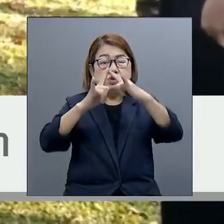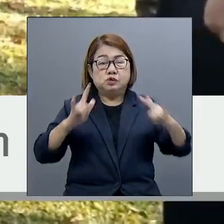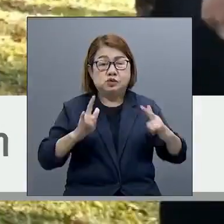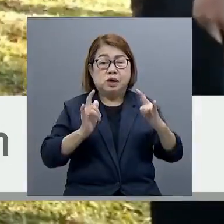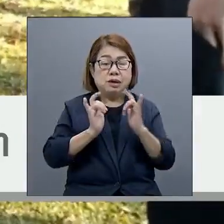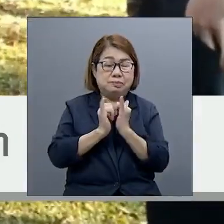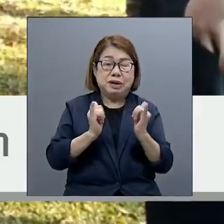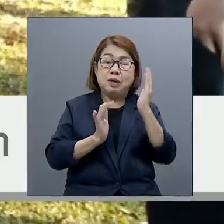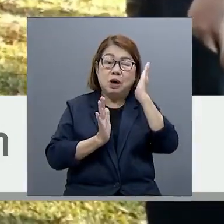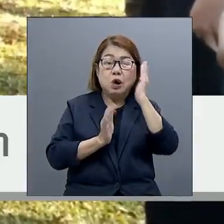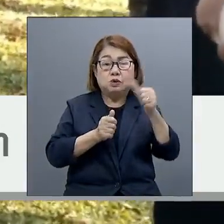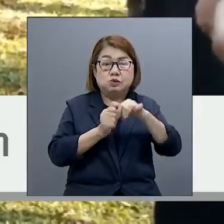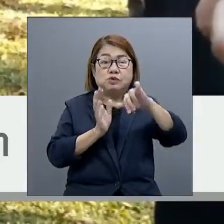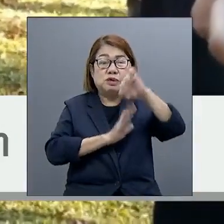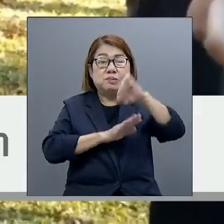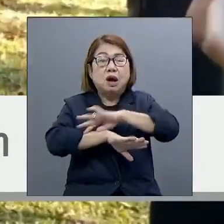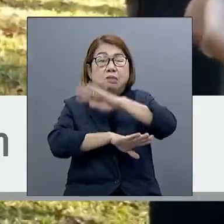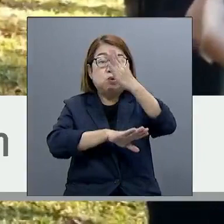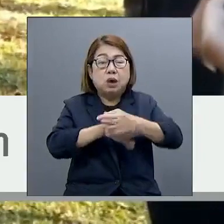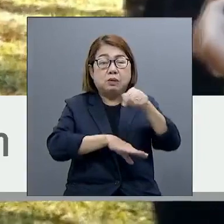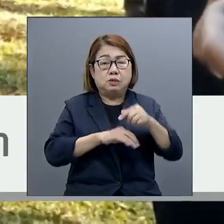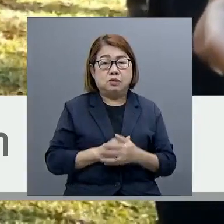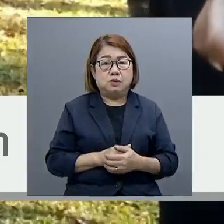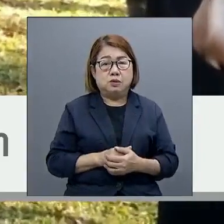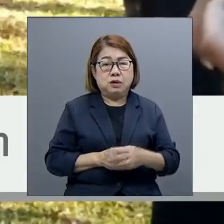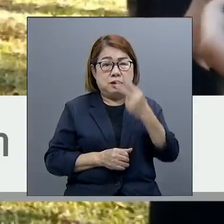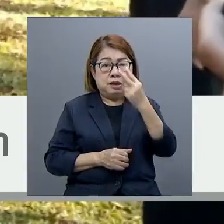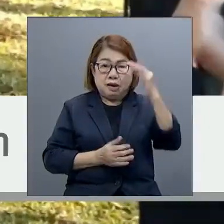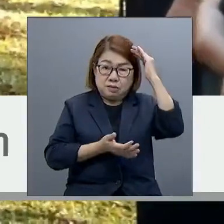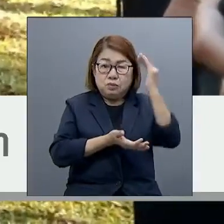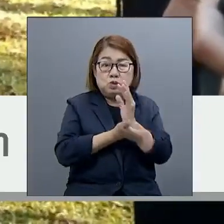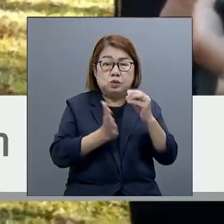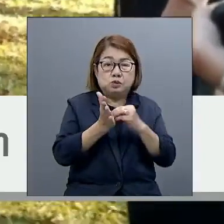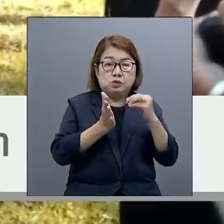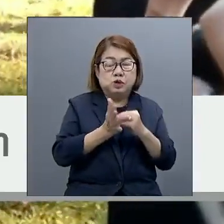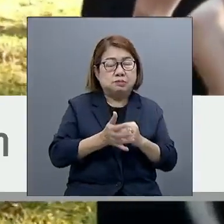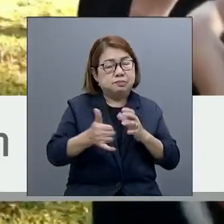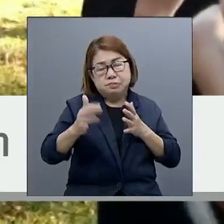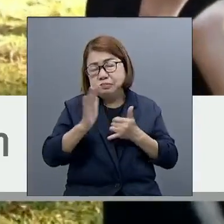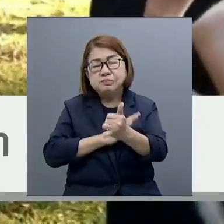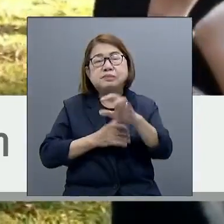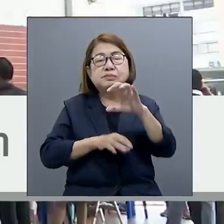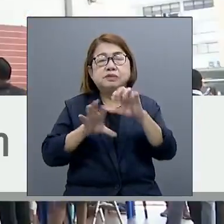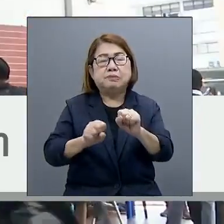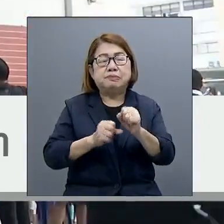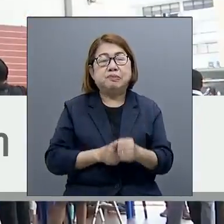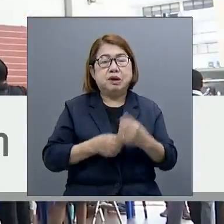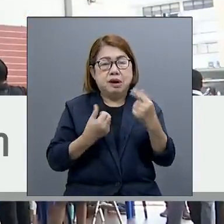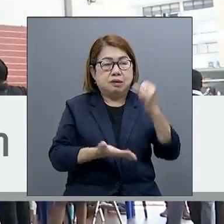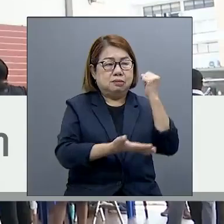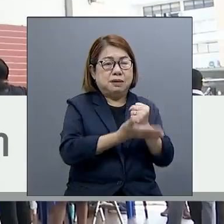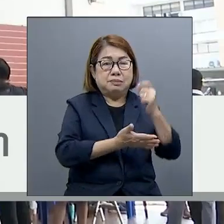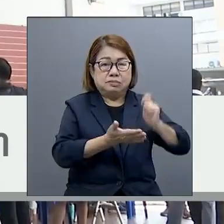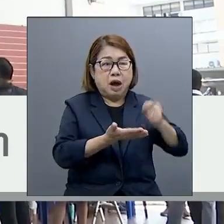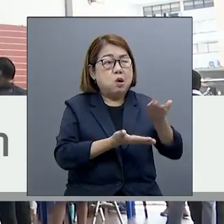ยจังหวัดเชียงใหม่เมื่อวานที่ผ่านมากันก่อนค่ะนี่เป็นนาทีที่ตำรวจสืบสวนนครบาลเข้าไปล็อกตัวถึงหน้าเต็นท์นะคะก่อนจะแจ้งหมายจับและสอบถาม